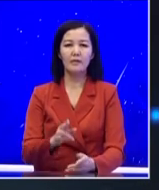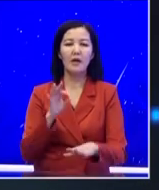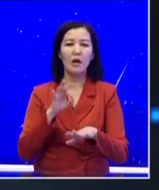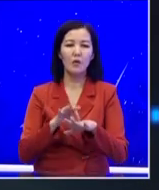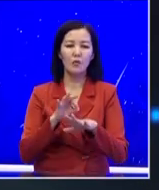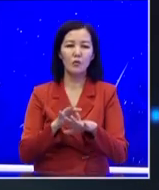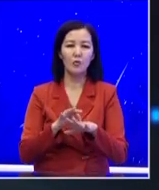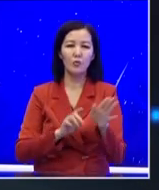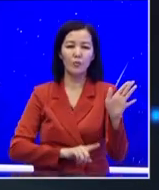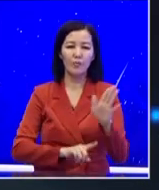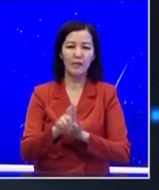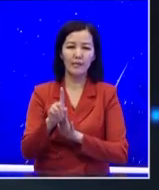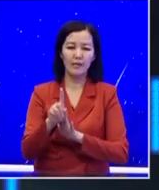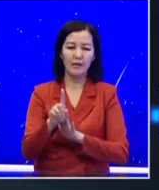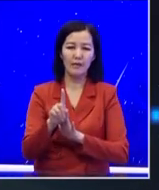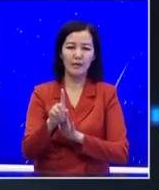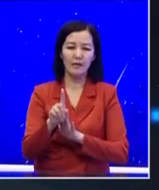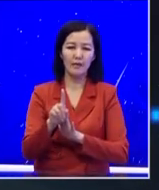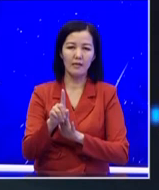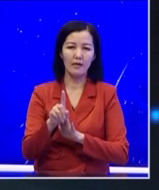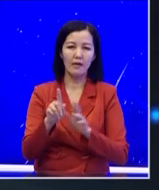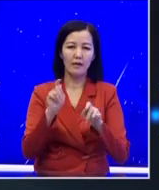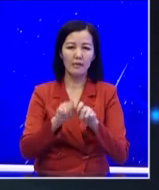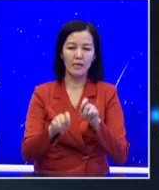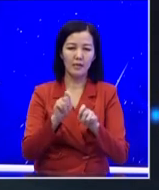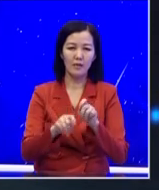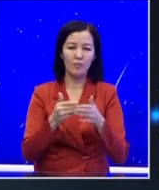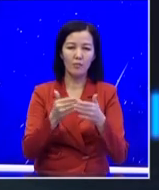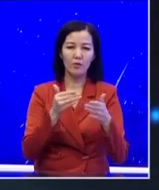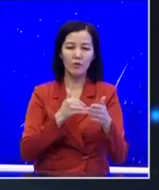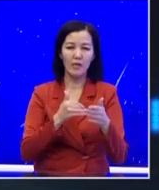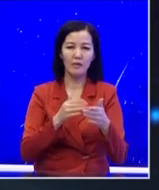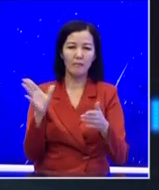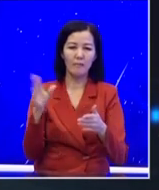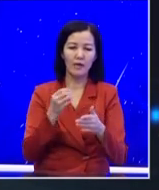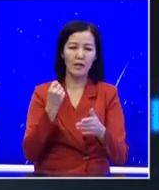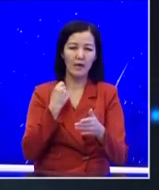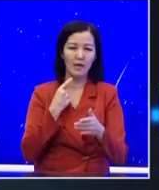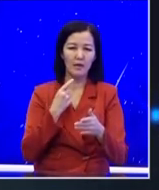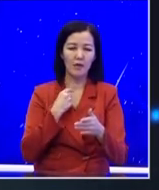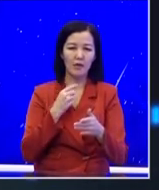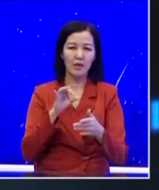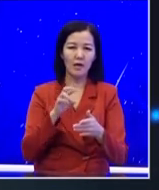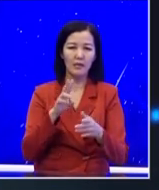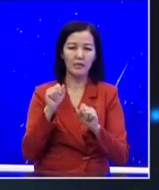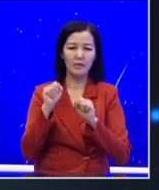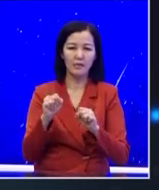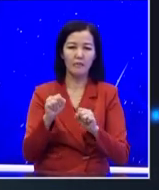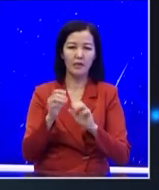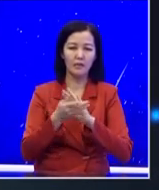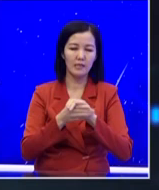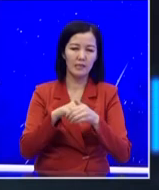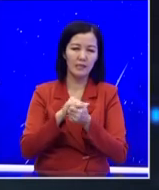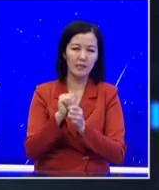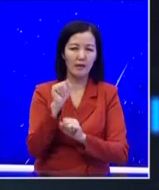Коронавирустық індет туындаған жағдайға байланысты тергеу барысында бұрын алынған барлық алкогольді заттар антисептикалық және